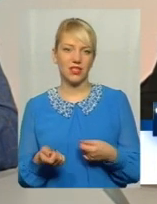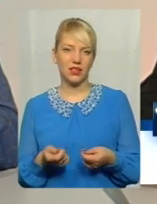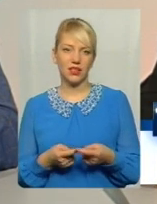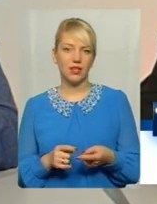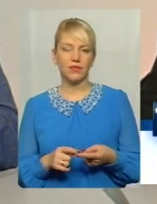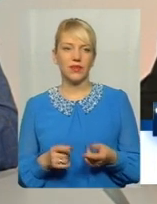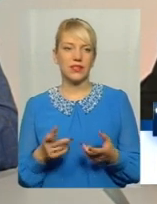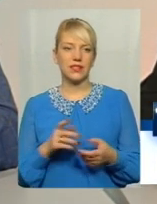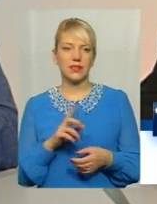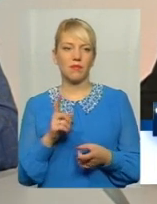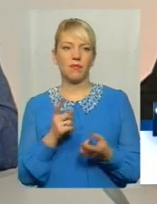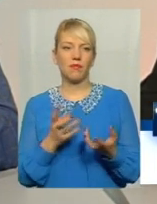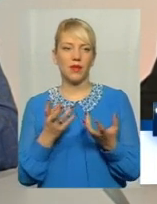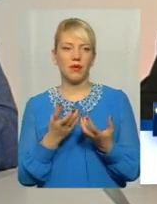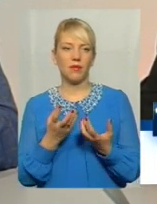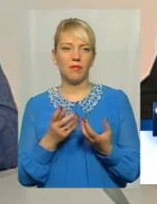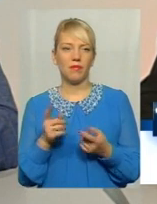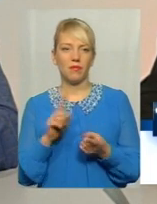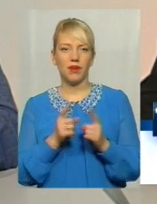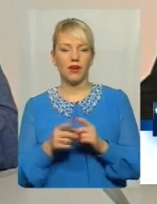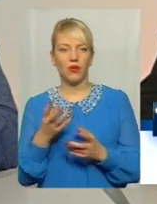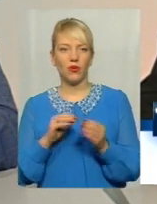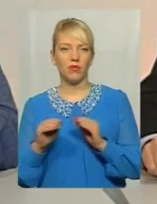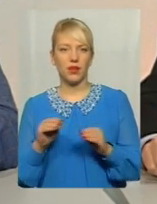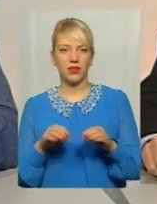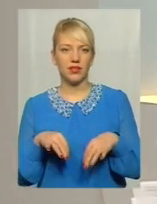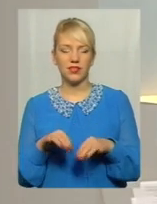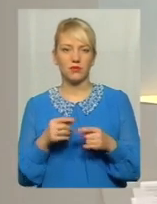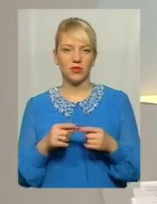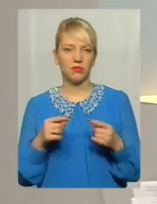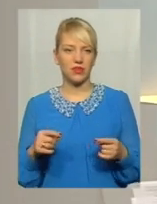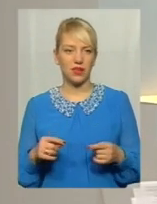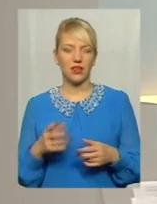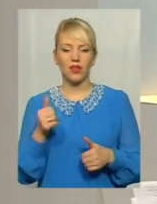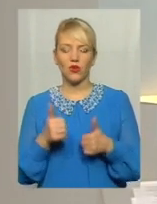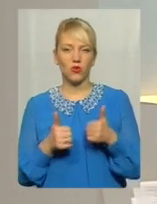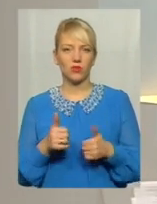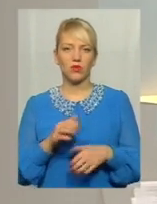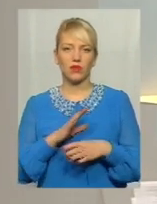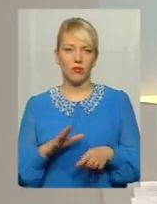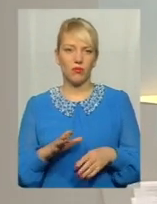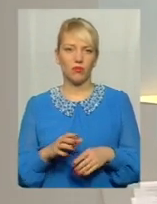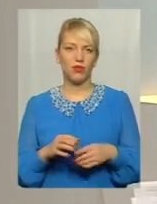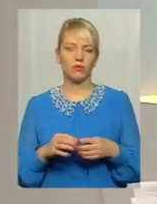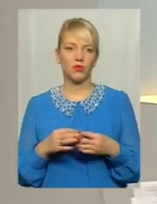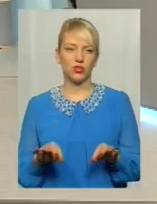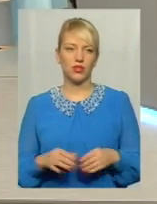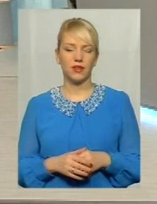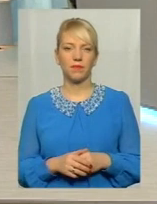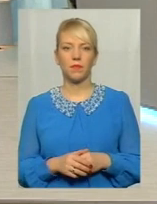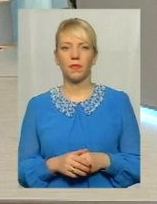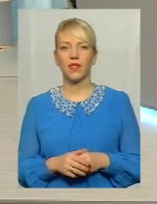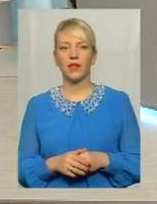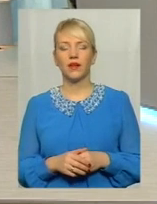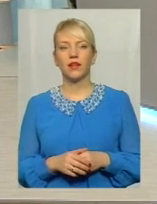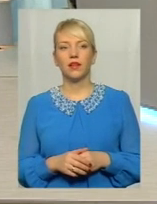переобладними транспортними засобами на конкурс навіть не був допущений. Тобто ми можемо сміливо говорити, що жодного переобладнаного вже немає. На тих